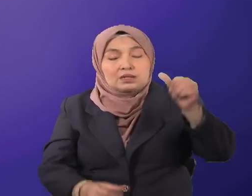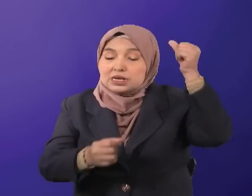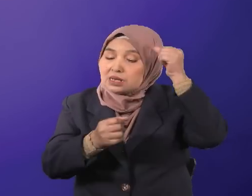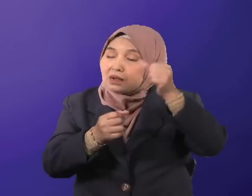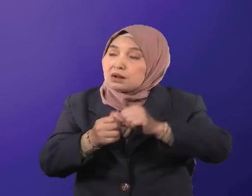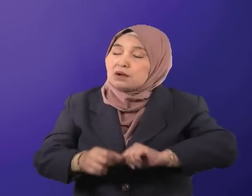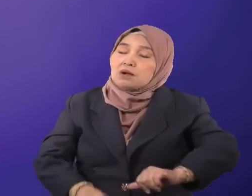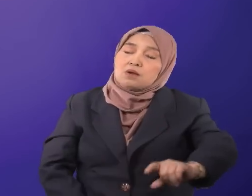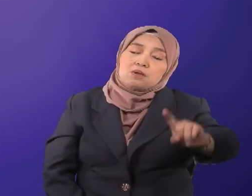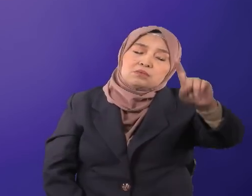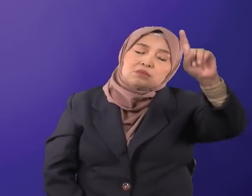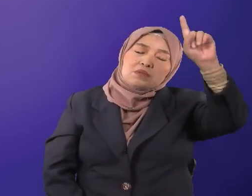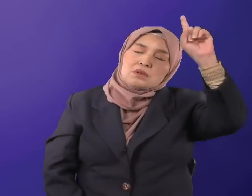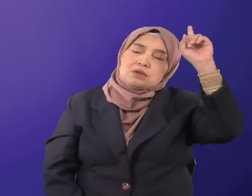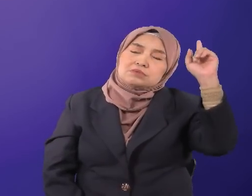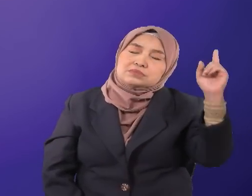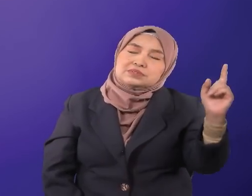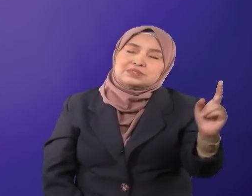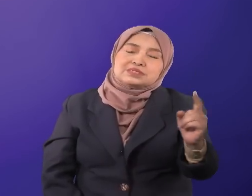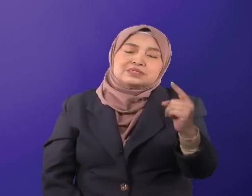والله بصير